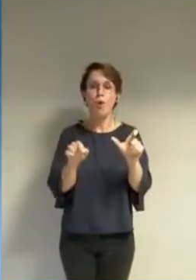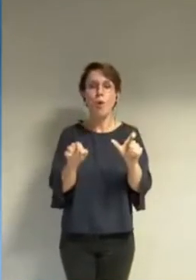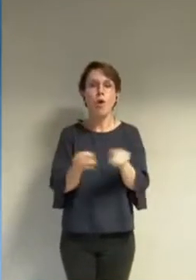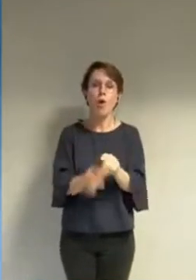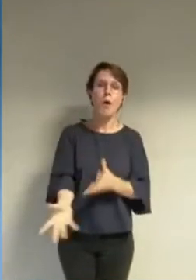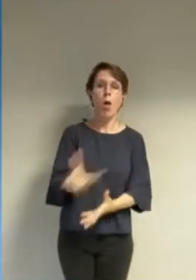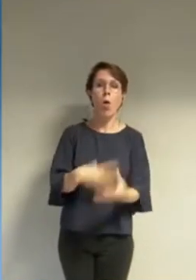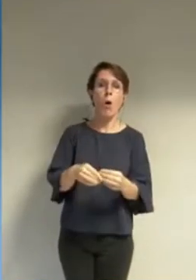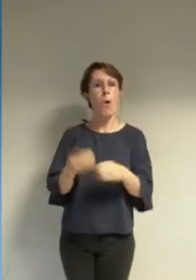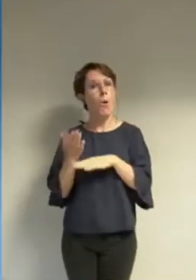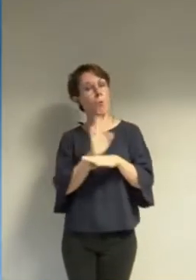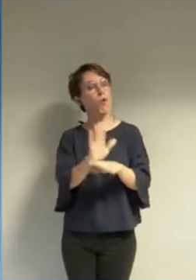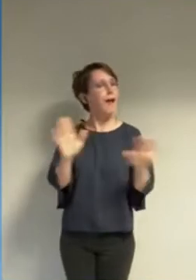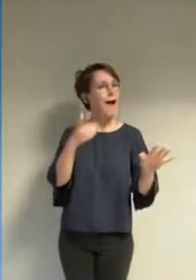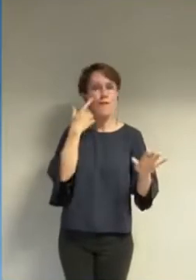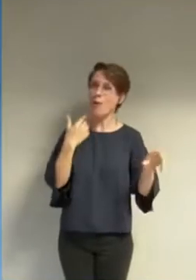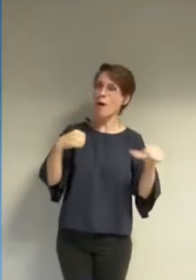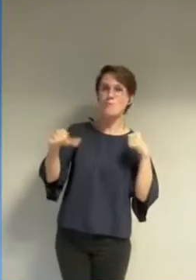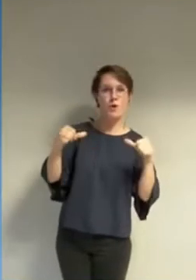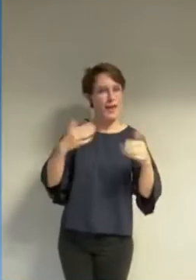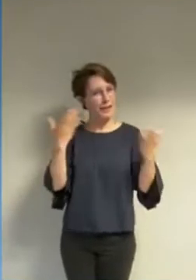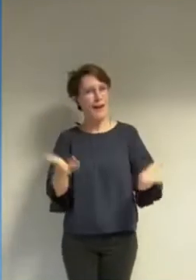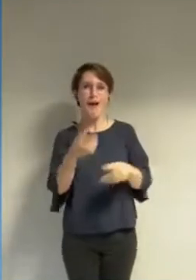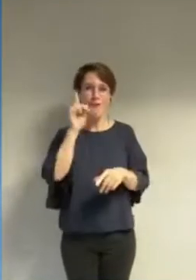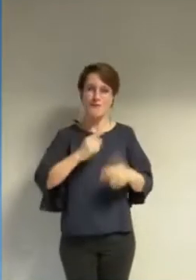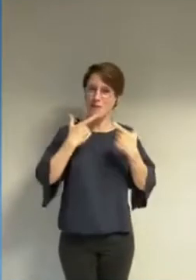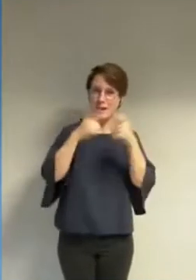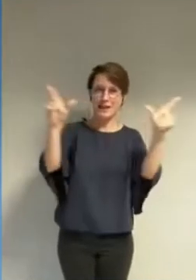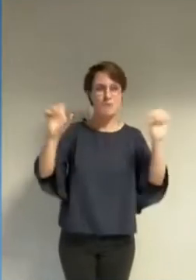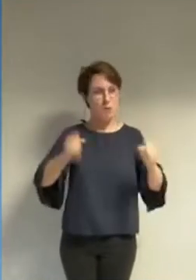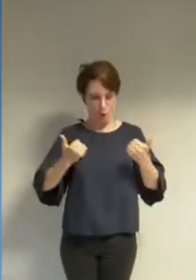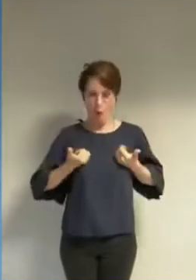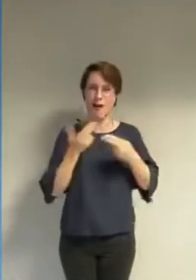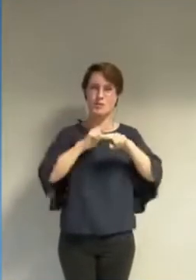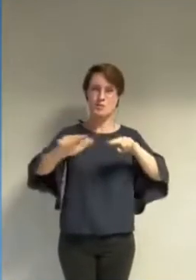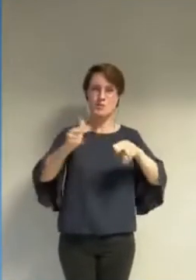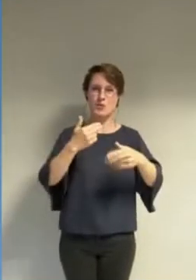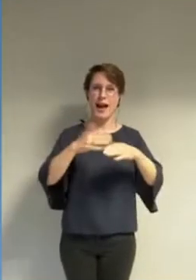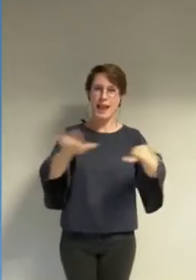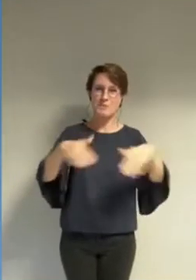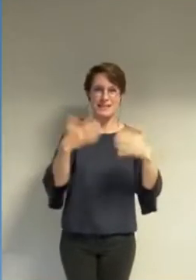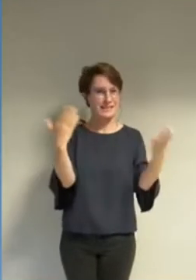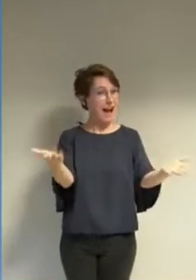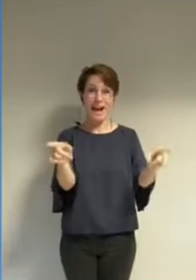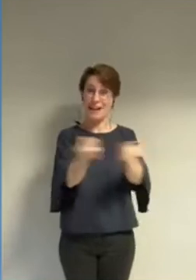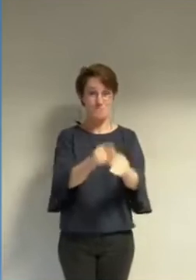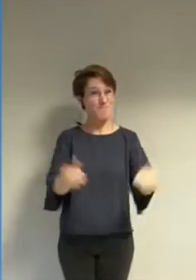à la fois moderne, ludique, libérateur. La femme topless dans les piscines, c'était tout à coup comme le